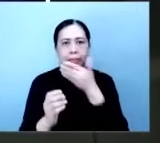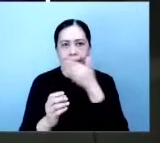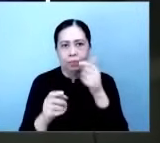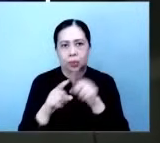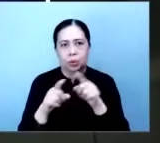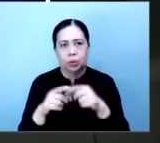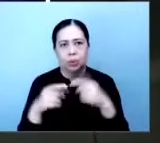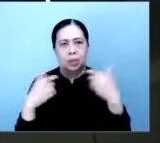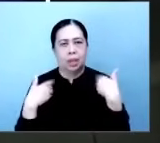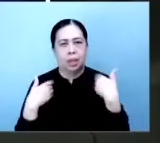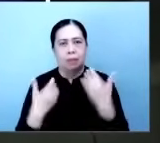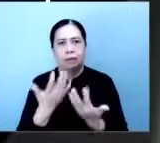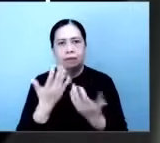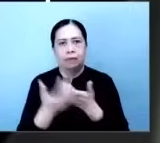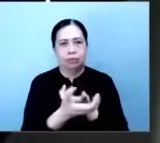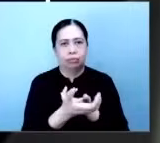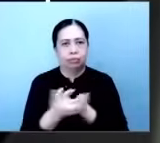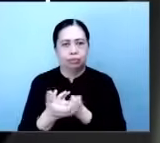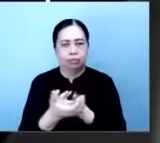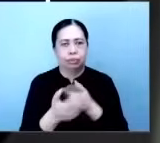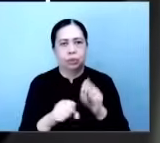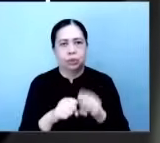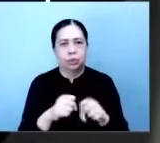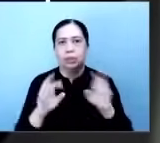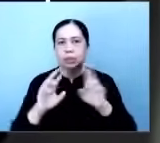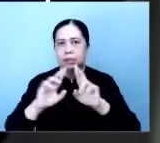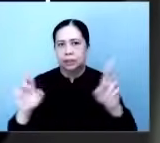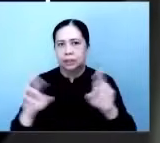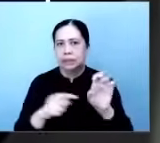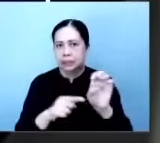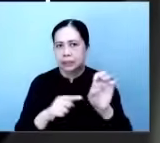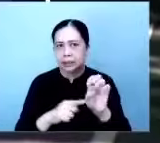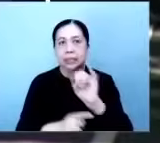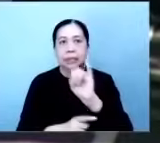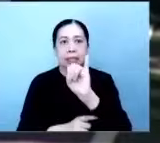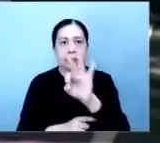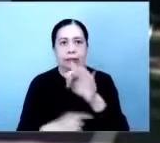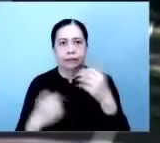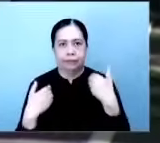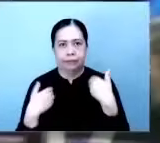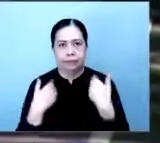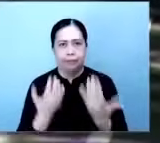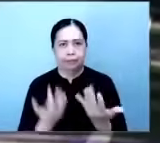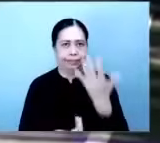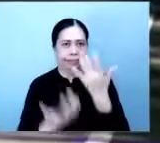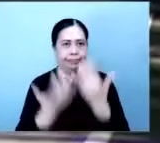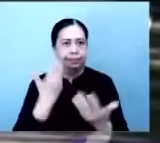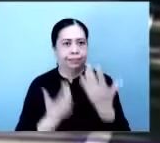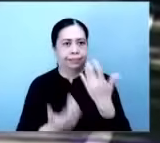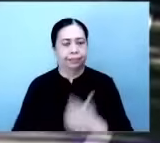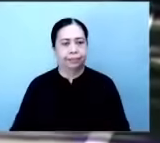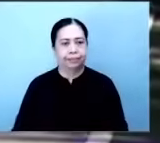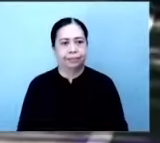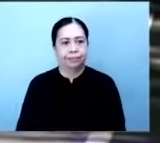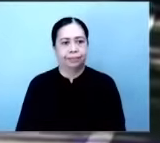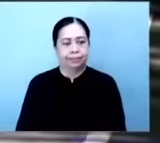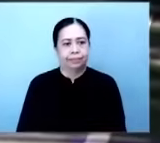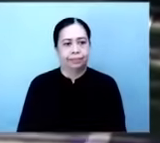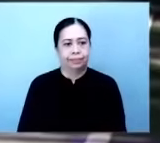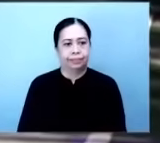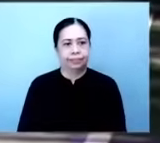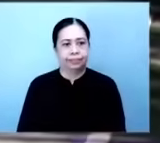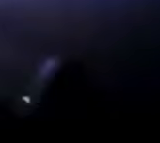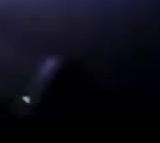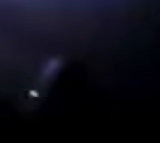fire extinguisher sa mga kotse para handa sakaling magkaroon ng sunog. Nagbabalita mula sa frontline, Elaine Fulhencio,